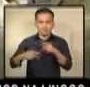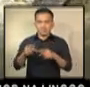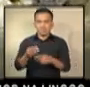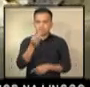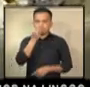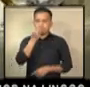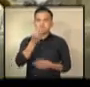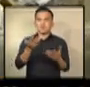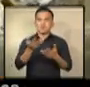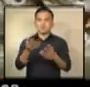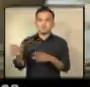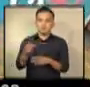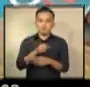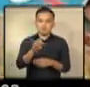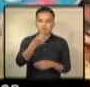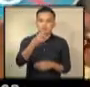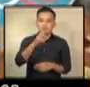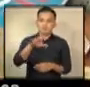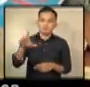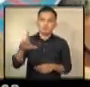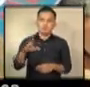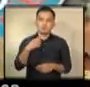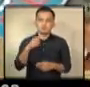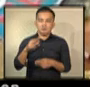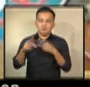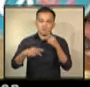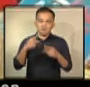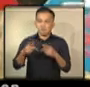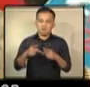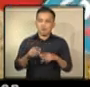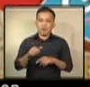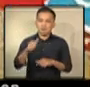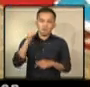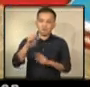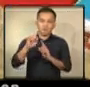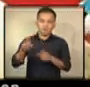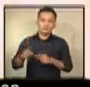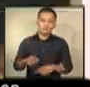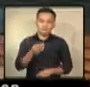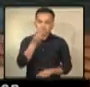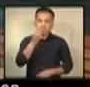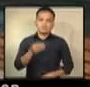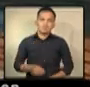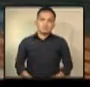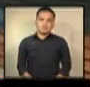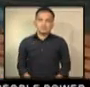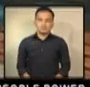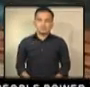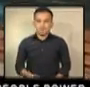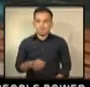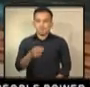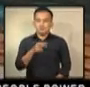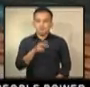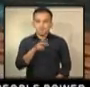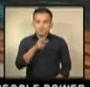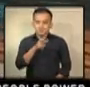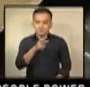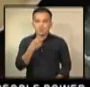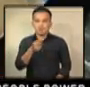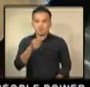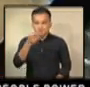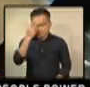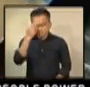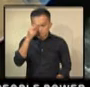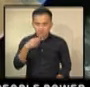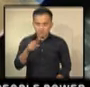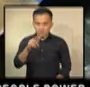kung saan nang galing ang mga shell. Nang naay mga tao, tukol lang sa kakabos, sige, pupunga. Hinala ng Task Force Kalikasan,